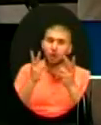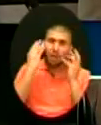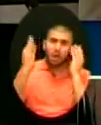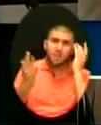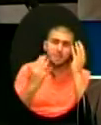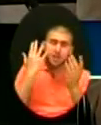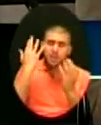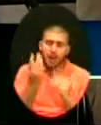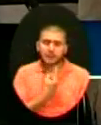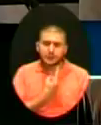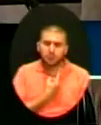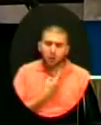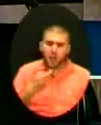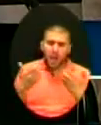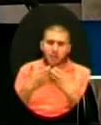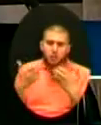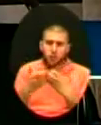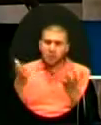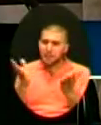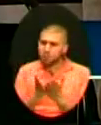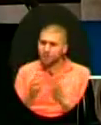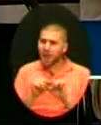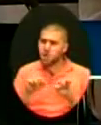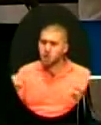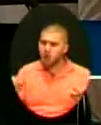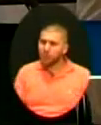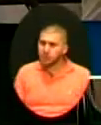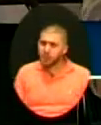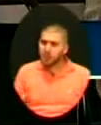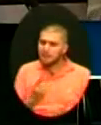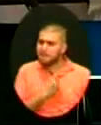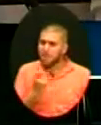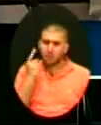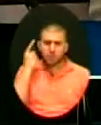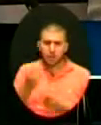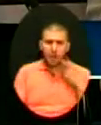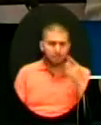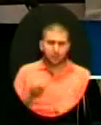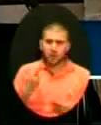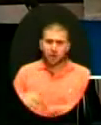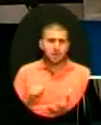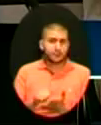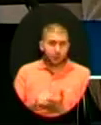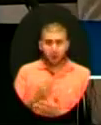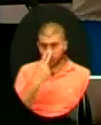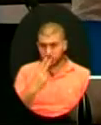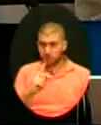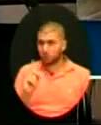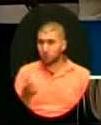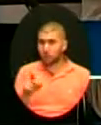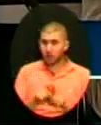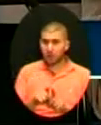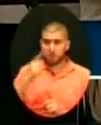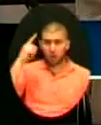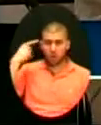את לעצמו את אשדוד, באר שבע, אשקלון, עם מאות טילים שהיו נופלים שם, הם היו נראות כולן כמו